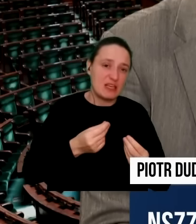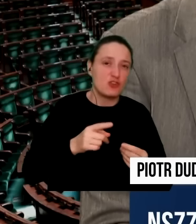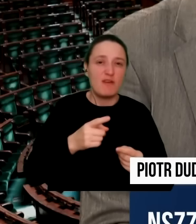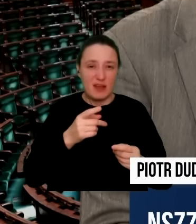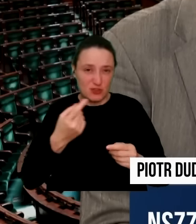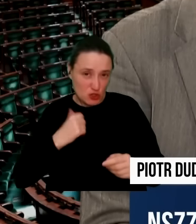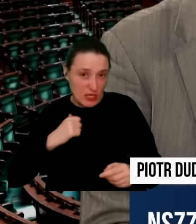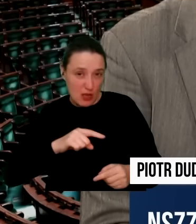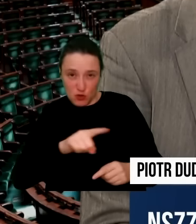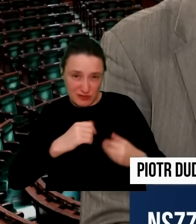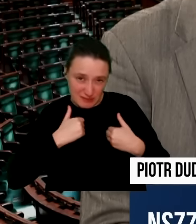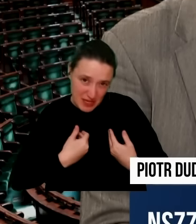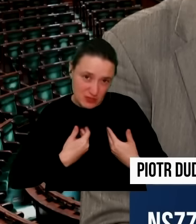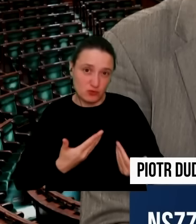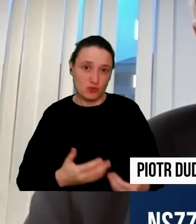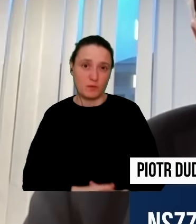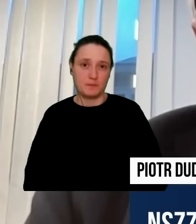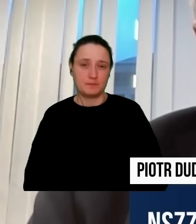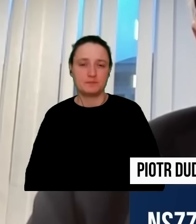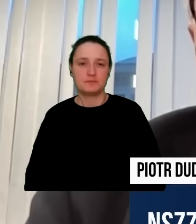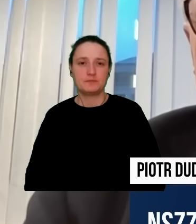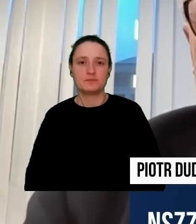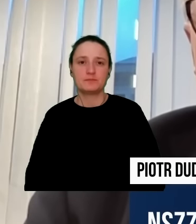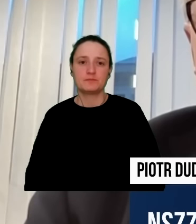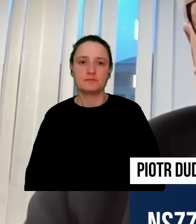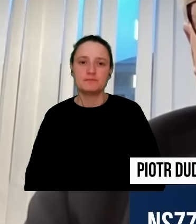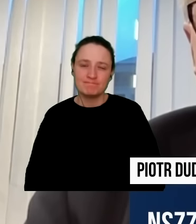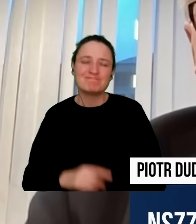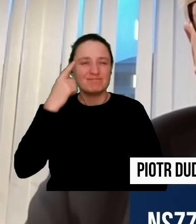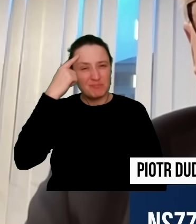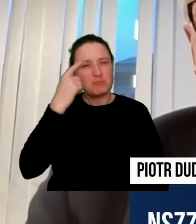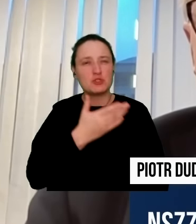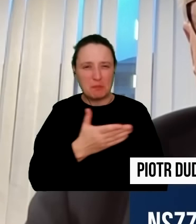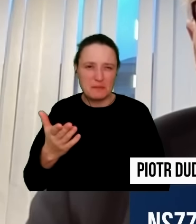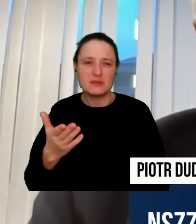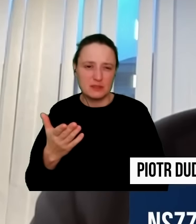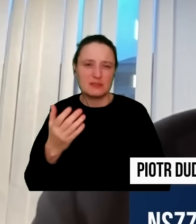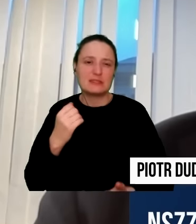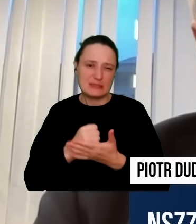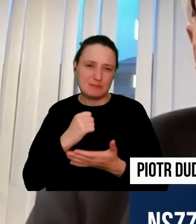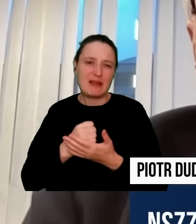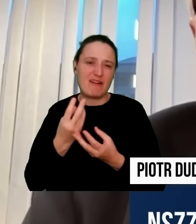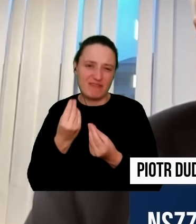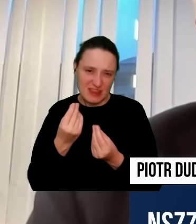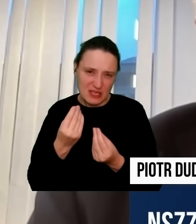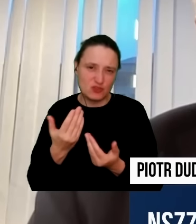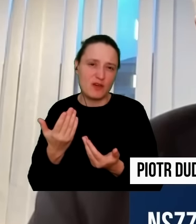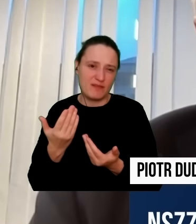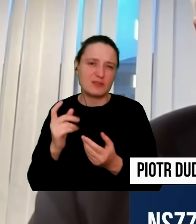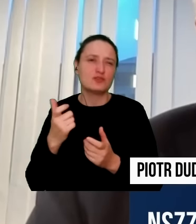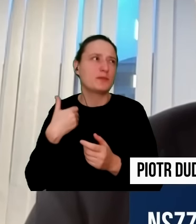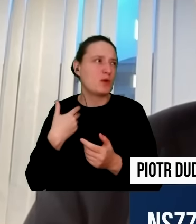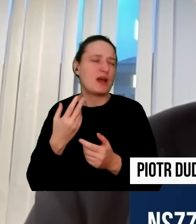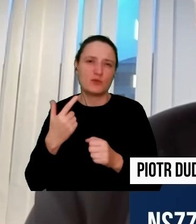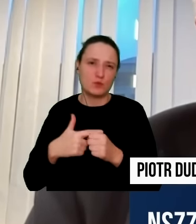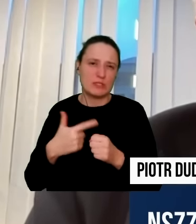protestujących. No to trzeba przypomnieć, że w ramach tej operacji finansowej, która była dokonywana finalnie tam około 20 stycznia,